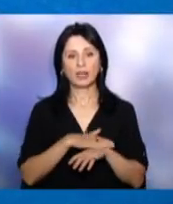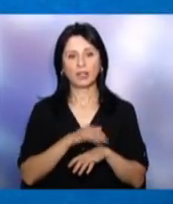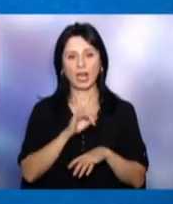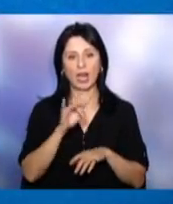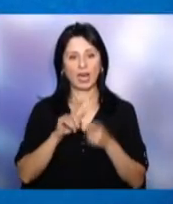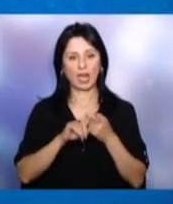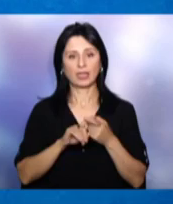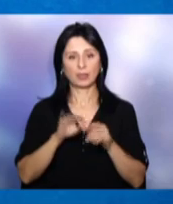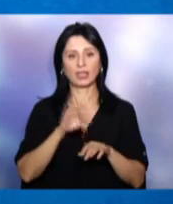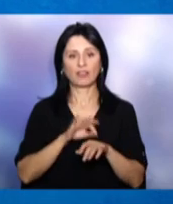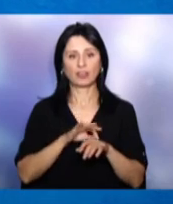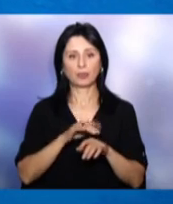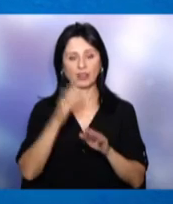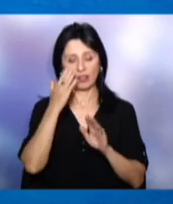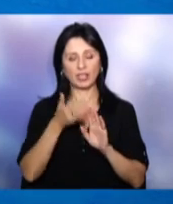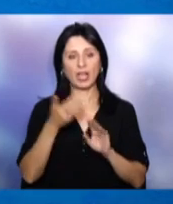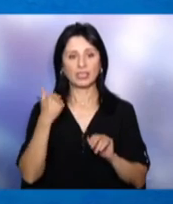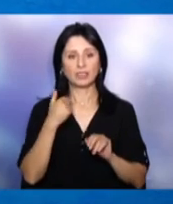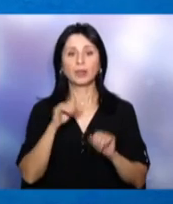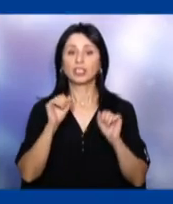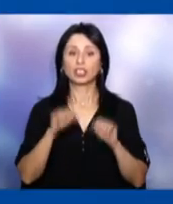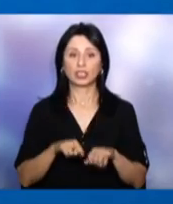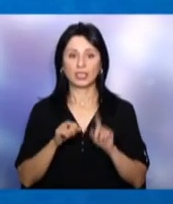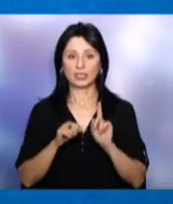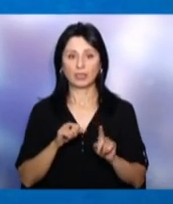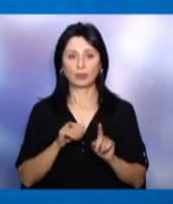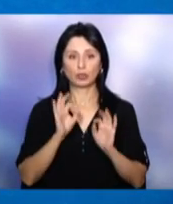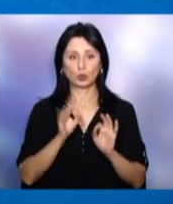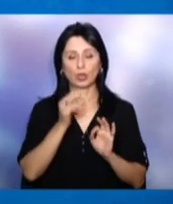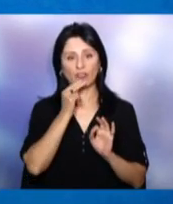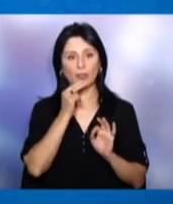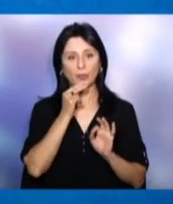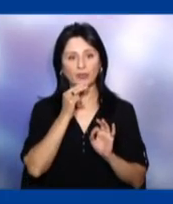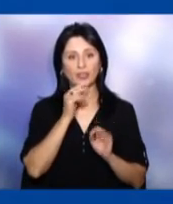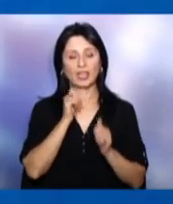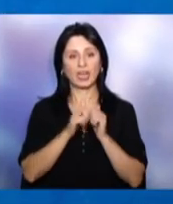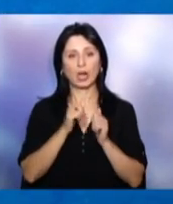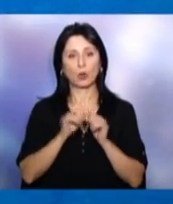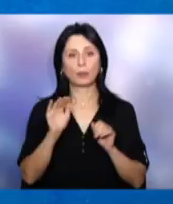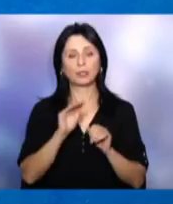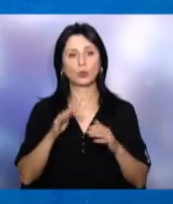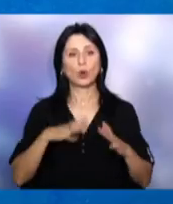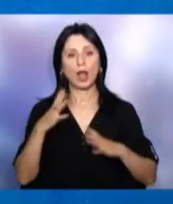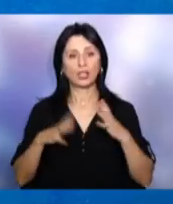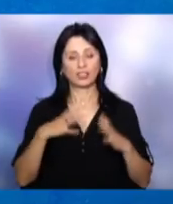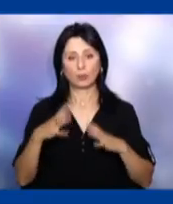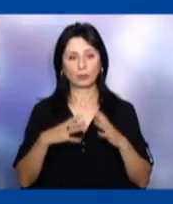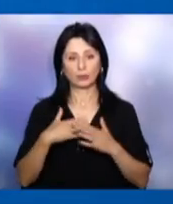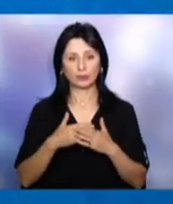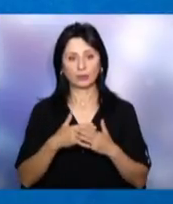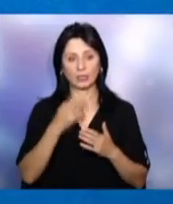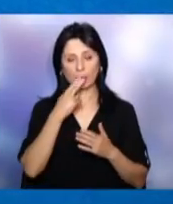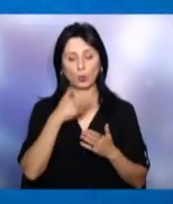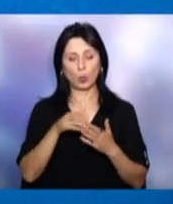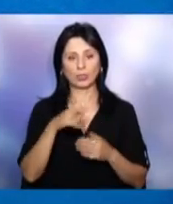გახანგრძლივება და არაგადამდებ დაავადებათა თავიდან აცილება შესაძლებელია სწორი კვებით, რეგულარული ფიზიკური აქტივობით,